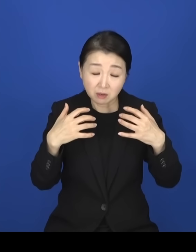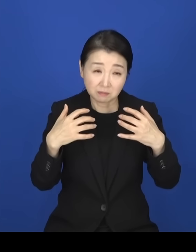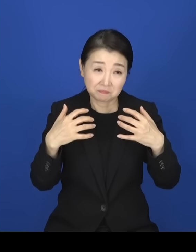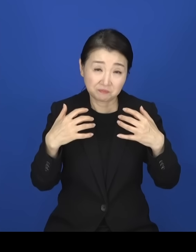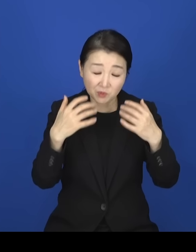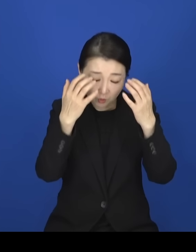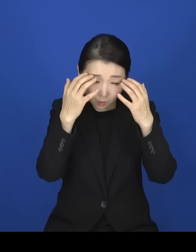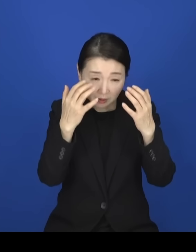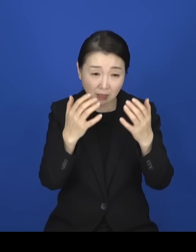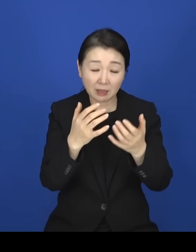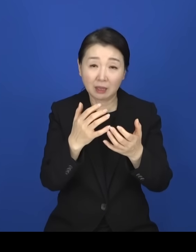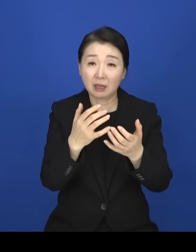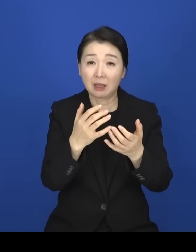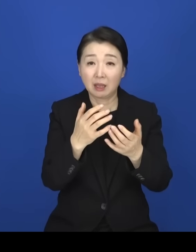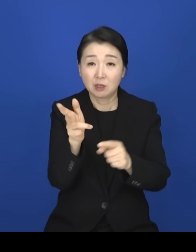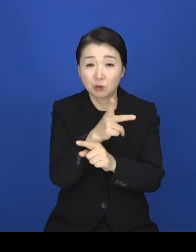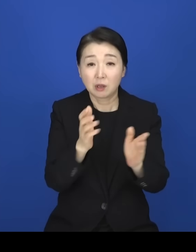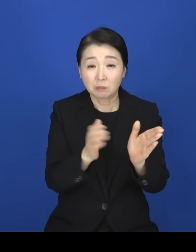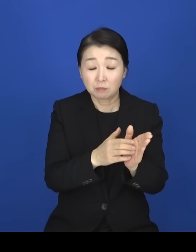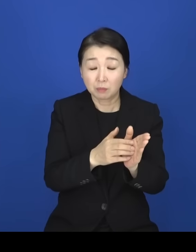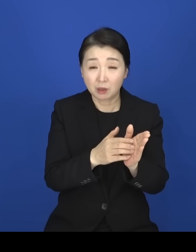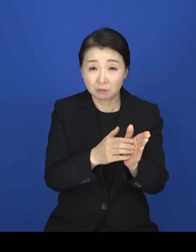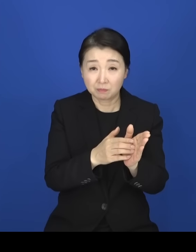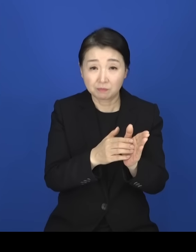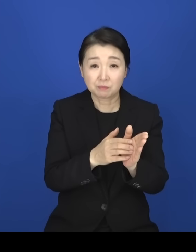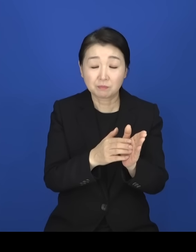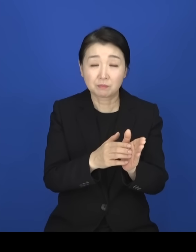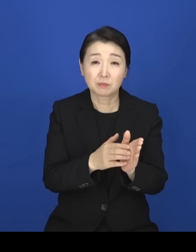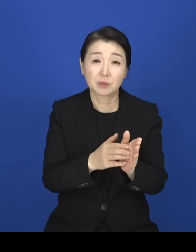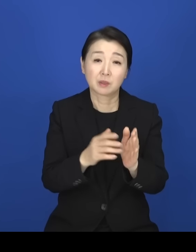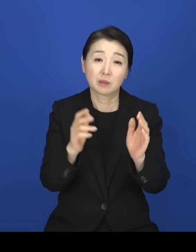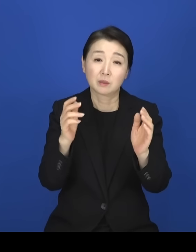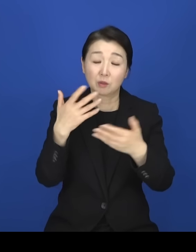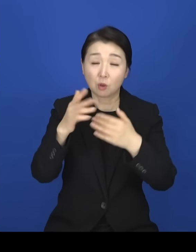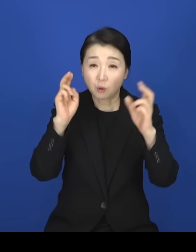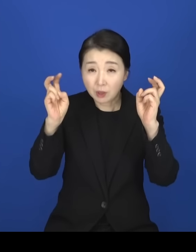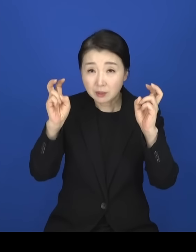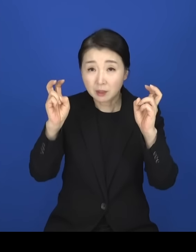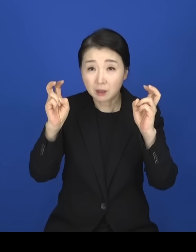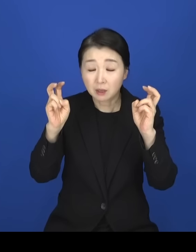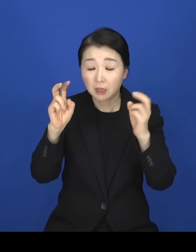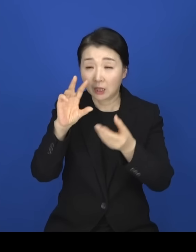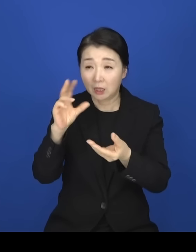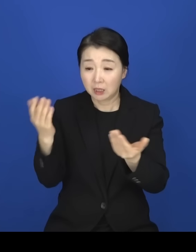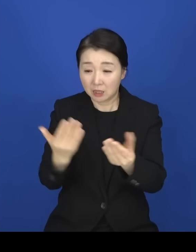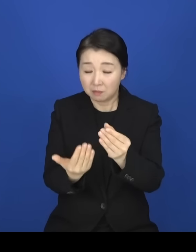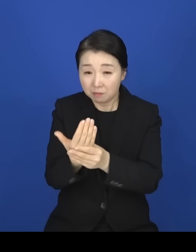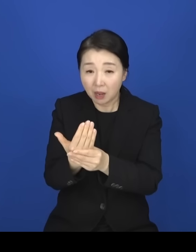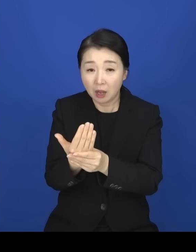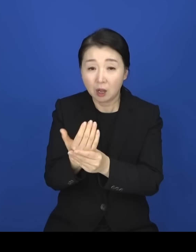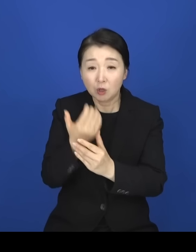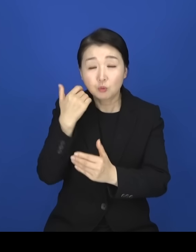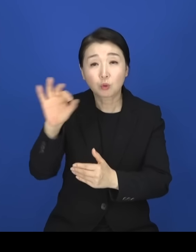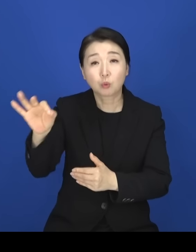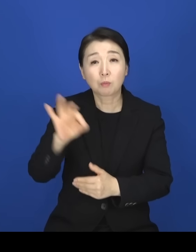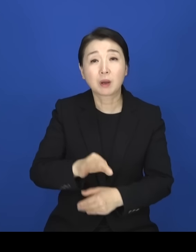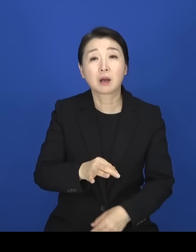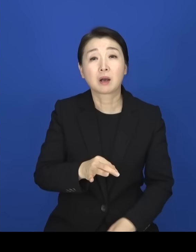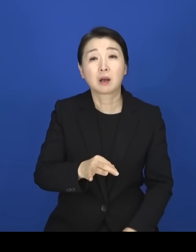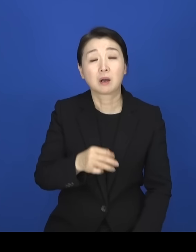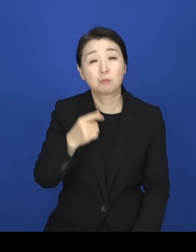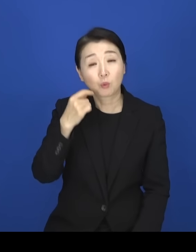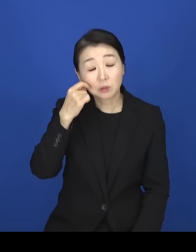썼잖아요. 뭔가 제작사에서 뭔가 일이 생겨서 사실 아무도 돈을 못 받았어요. 출연료를. 기사화도